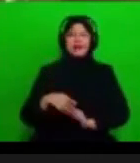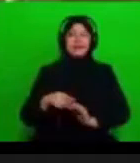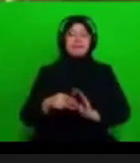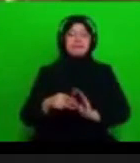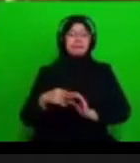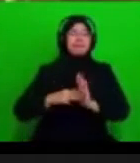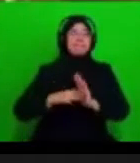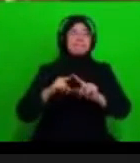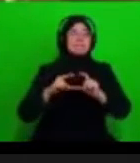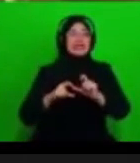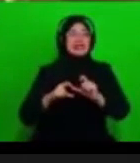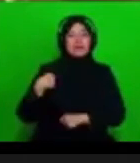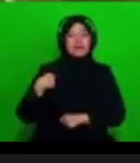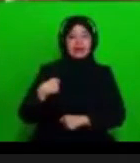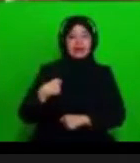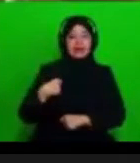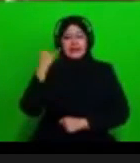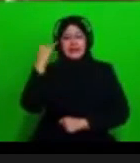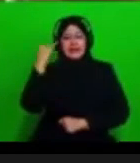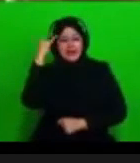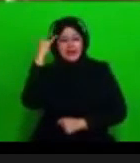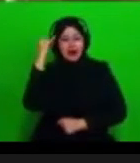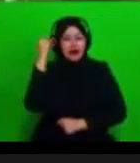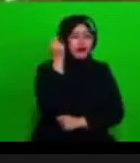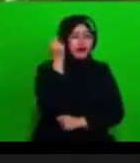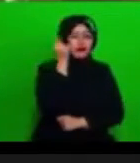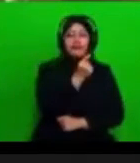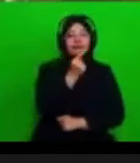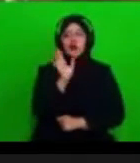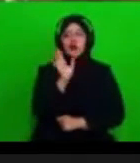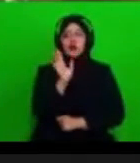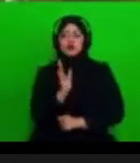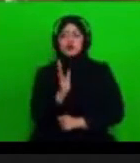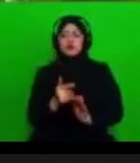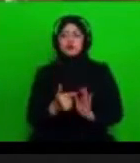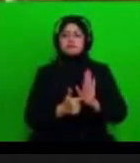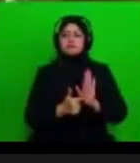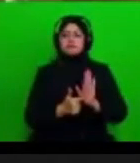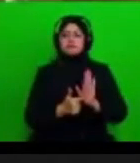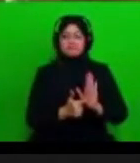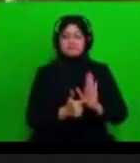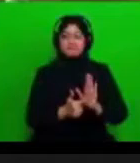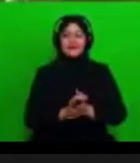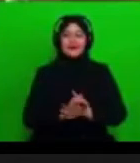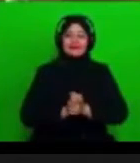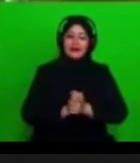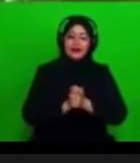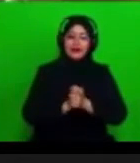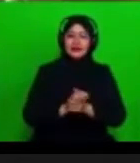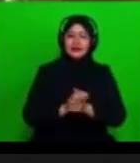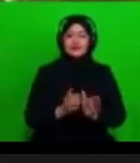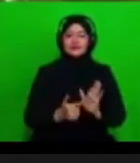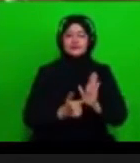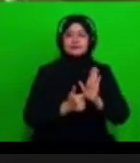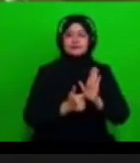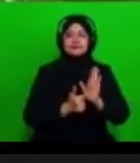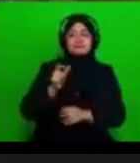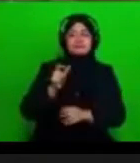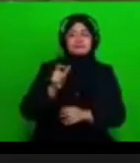Menteri, filosofi dan ide-ide kreatif terobosan yang sudah dipaparkan Mas Menteri, perkenankan saya